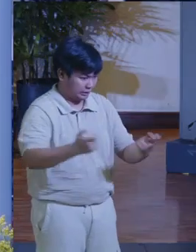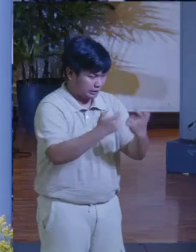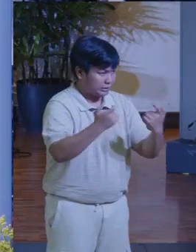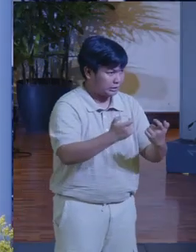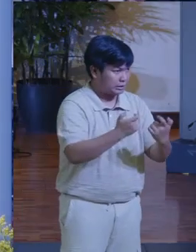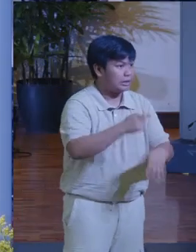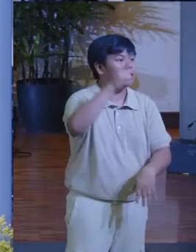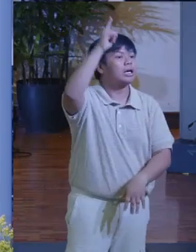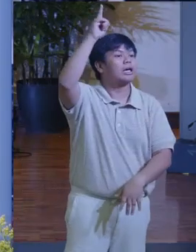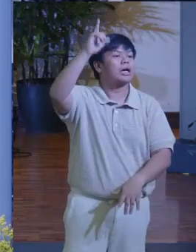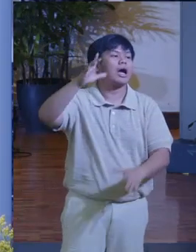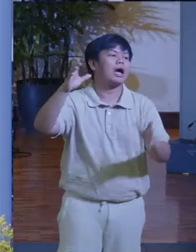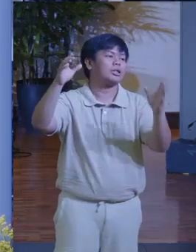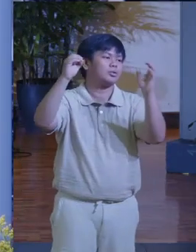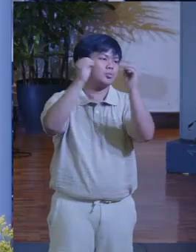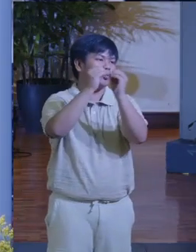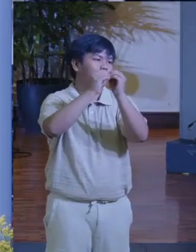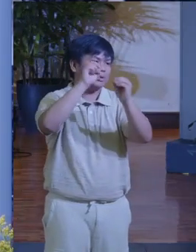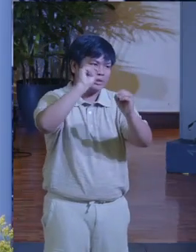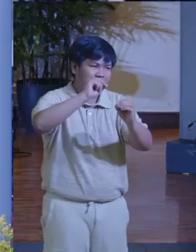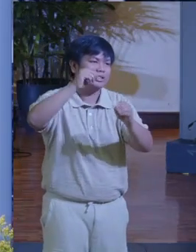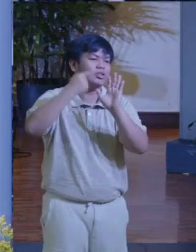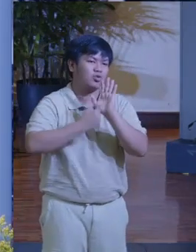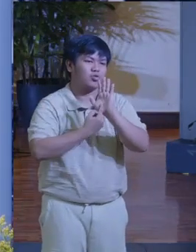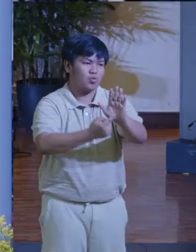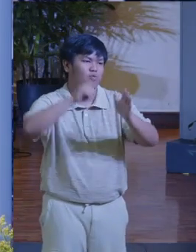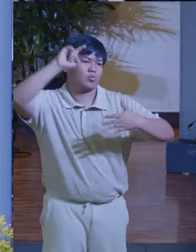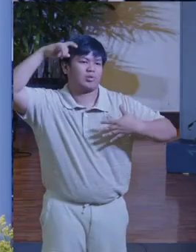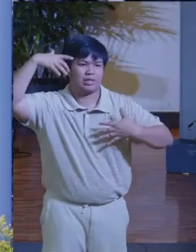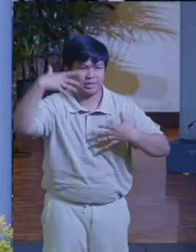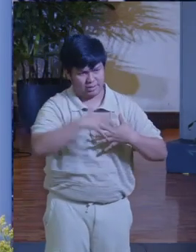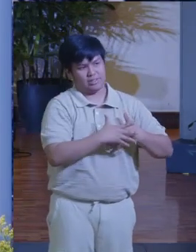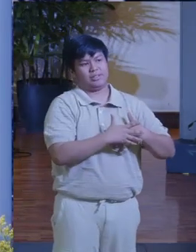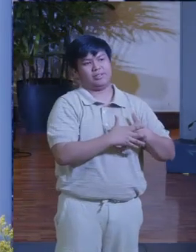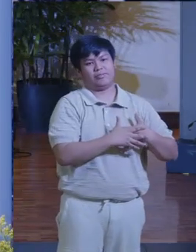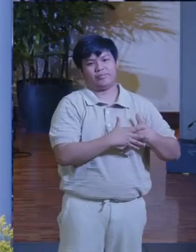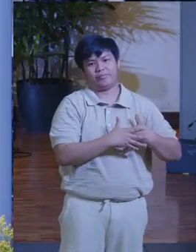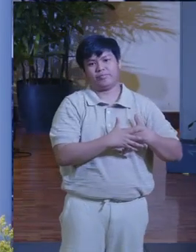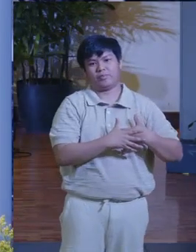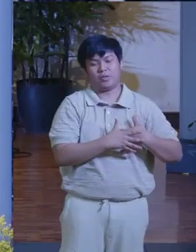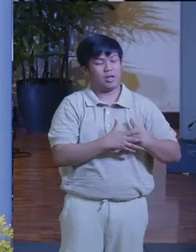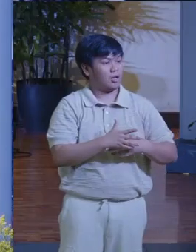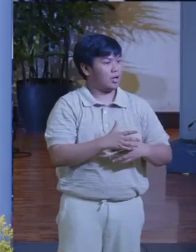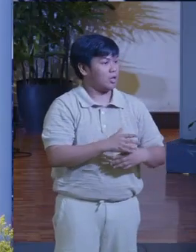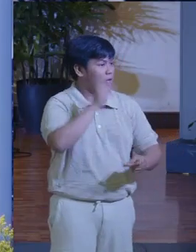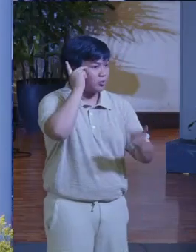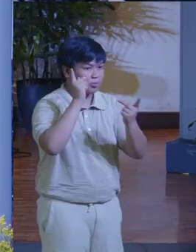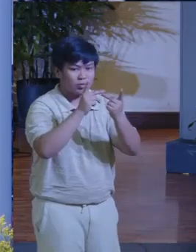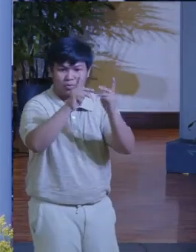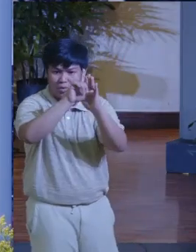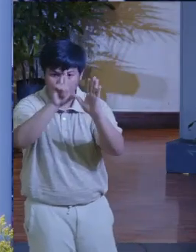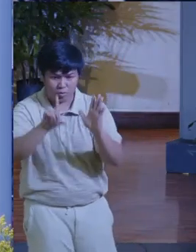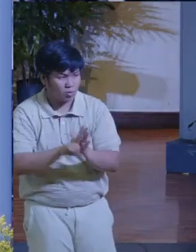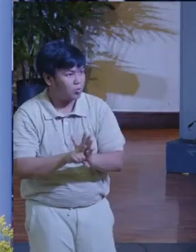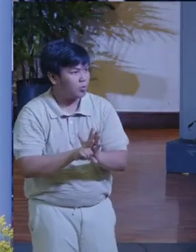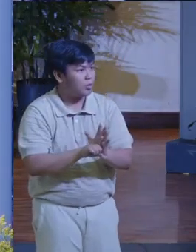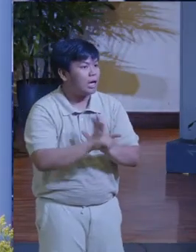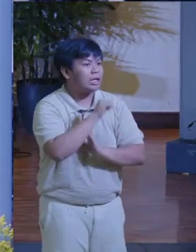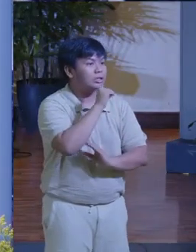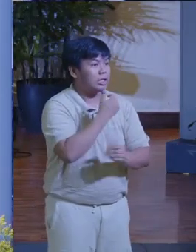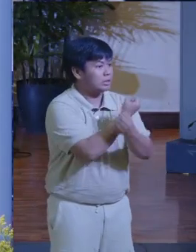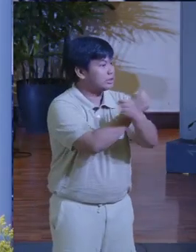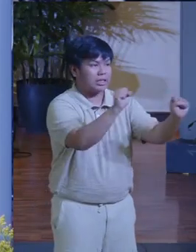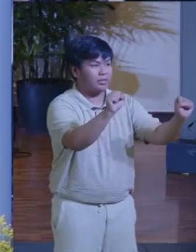the more. So yun ang purpose ng law. Hindi magligtas, kundi maging salamin sa